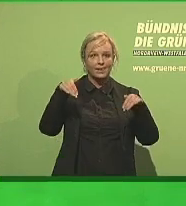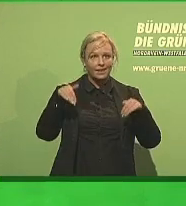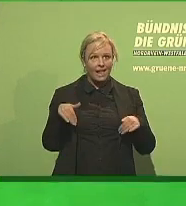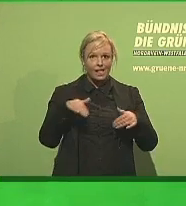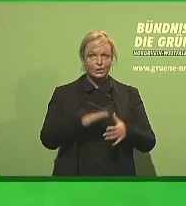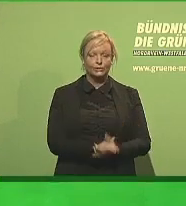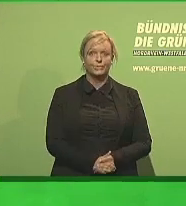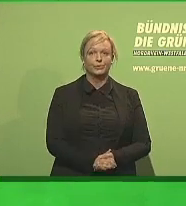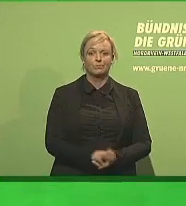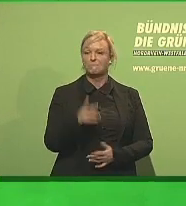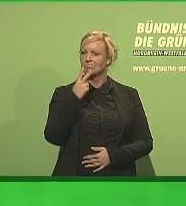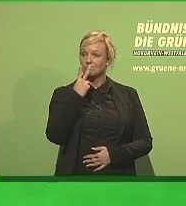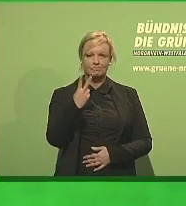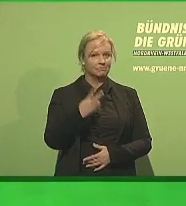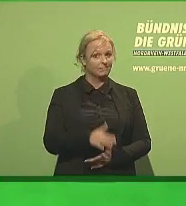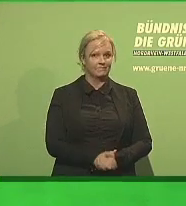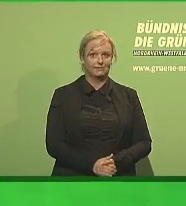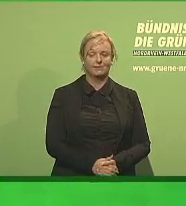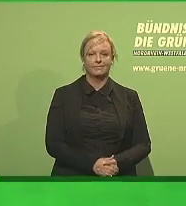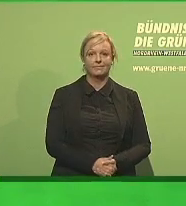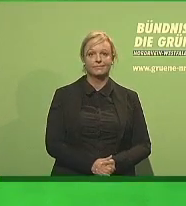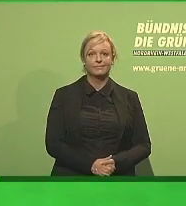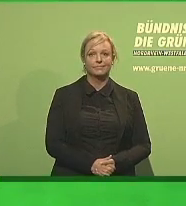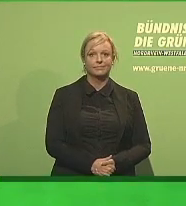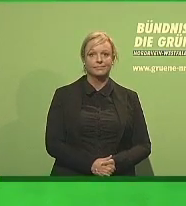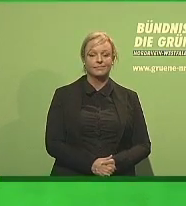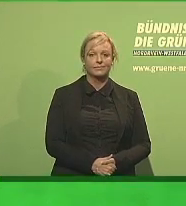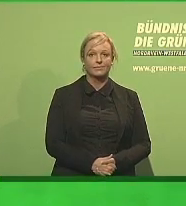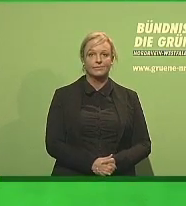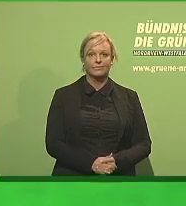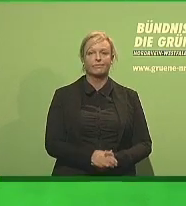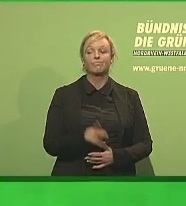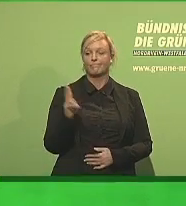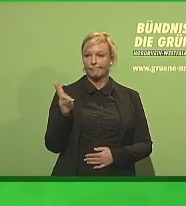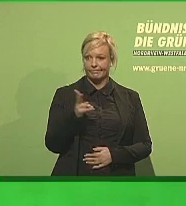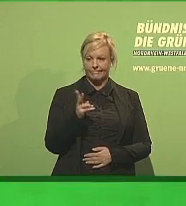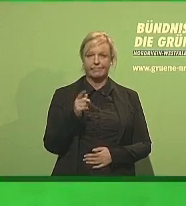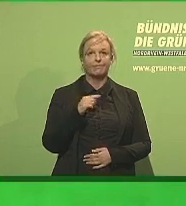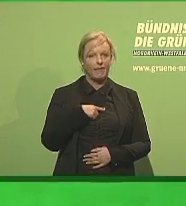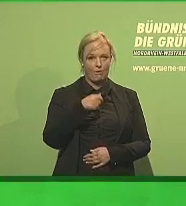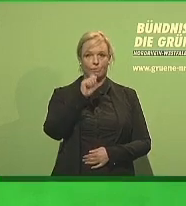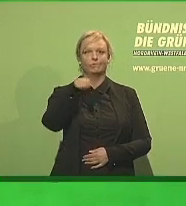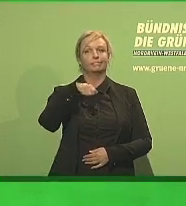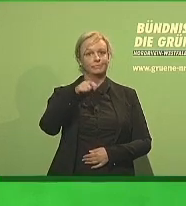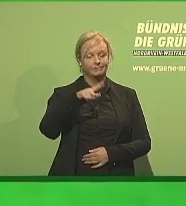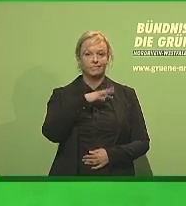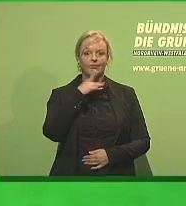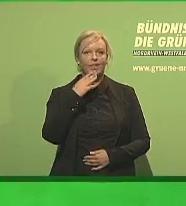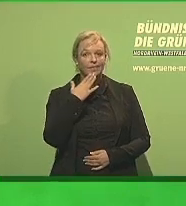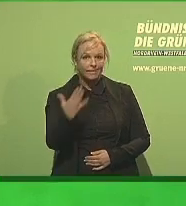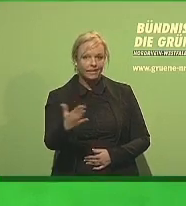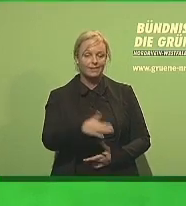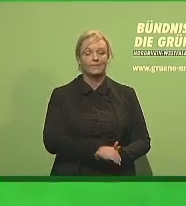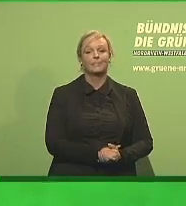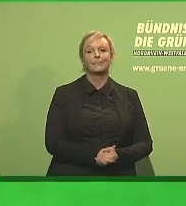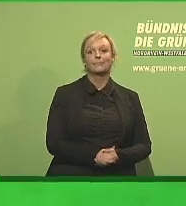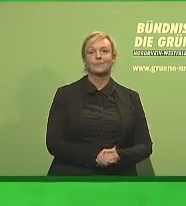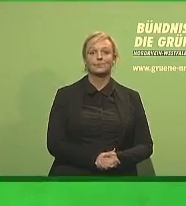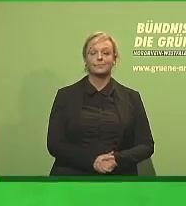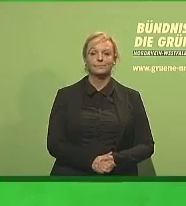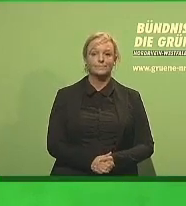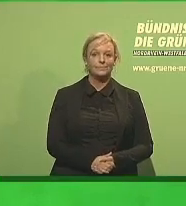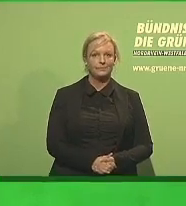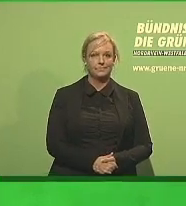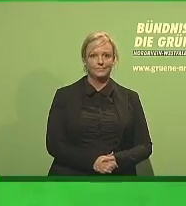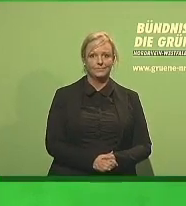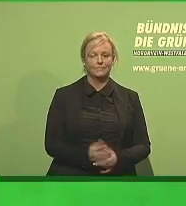Enthaltungen? Sehe ich nicht. Auch die beiden sind damit einstimmig gewählt. Vielen Dank. Und jetzt